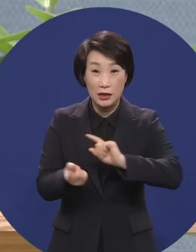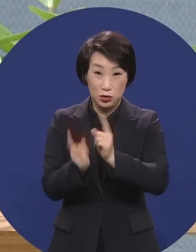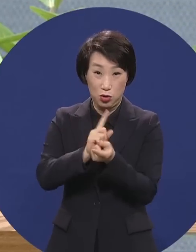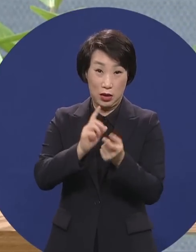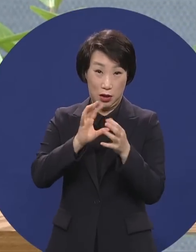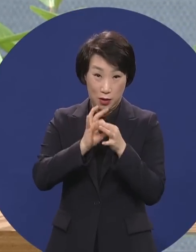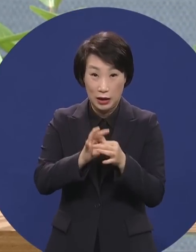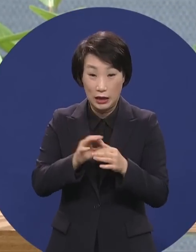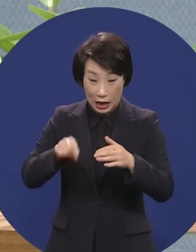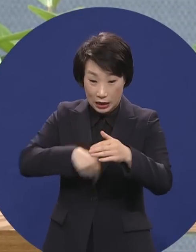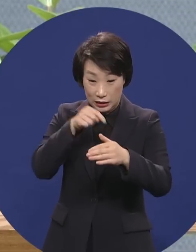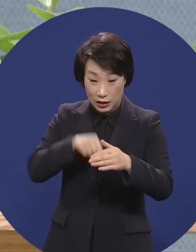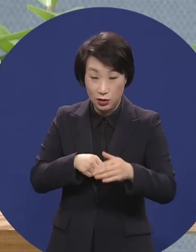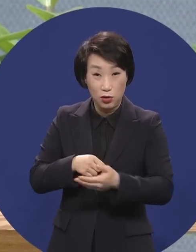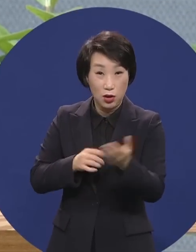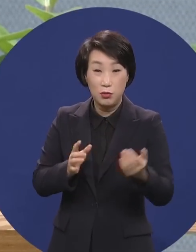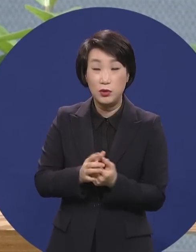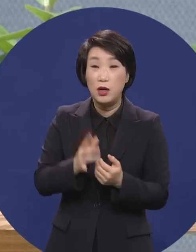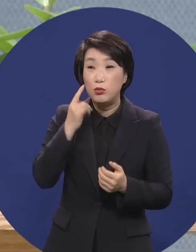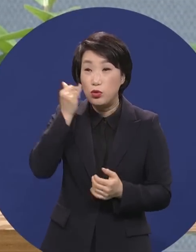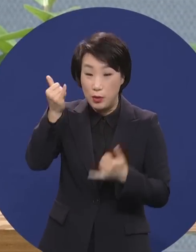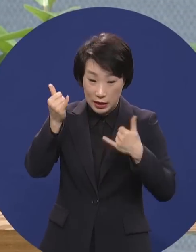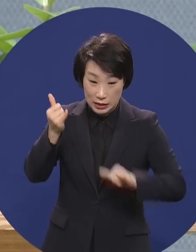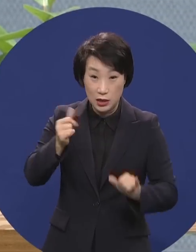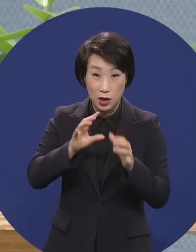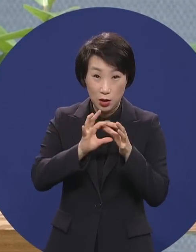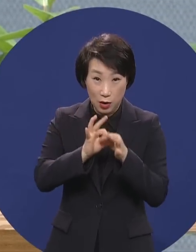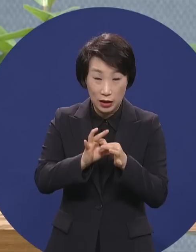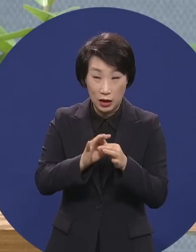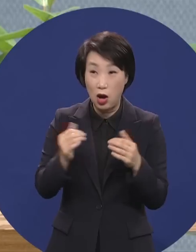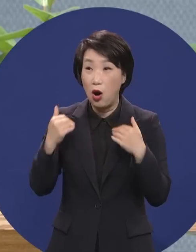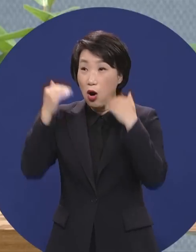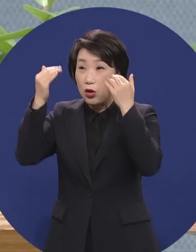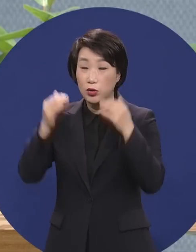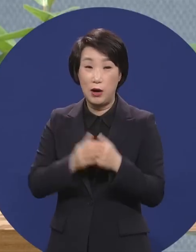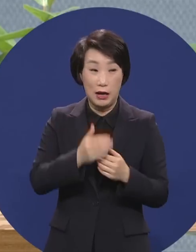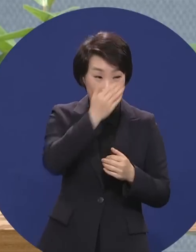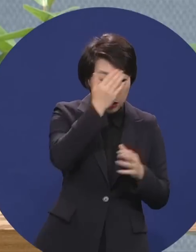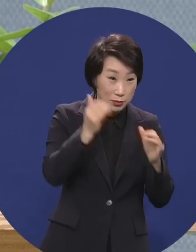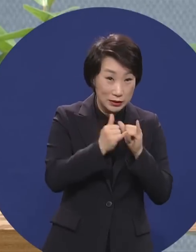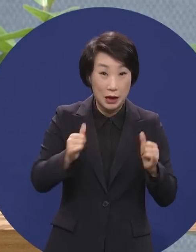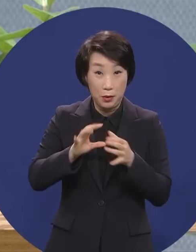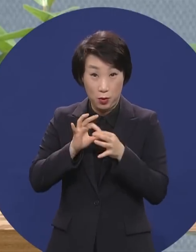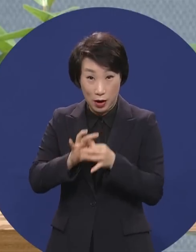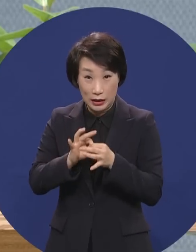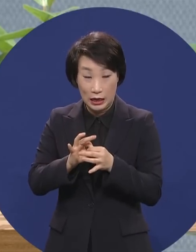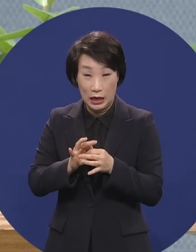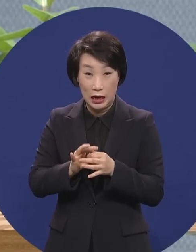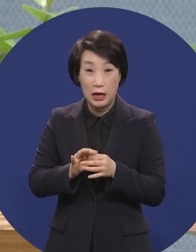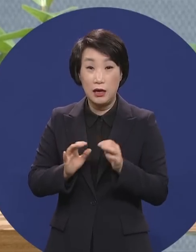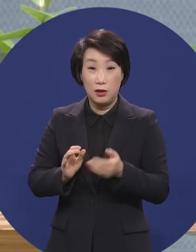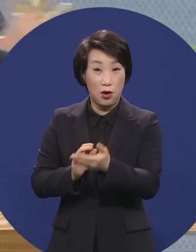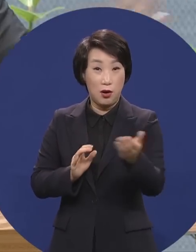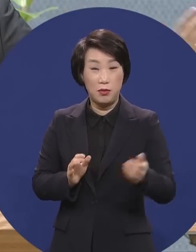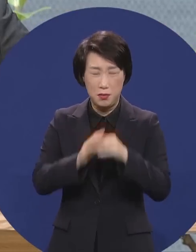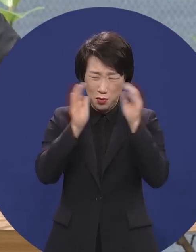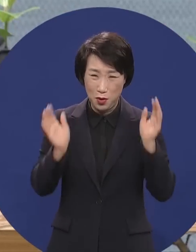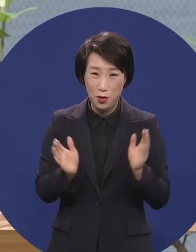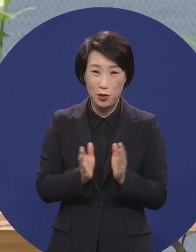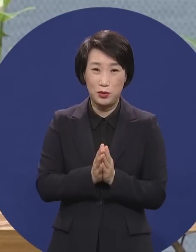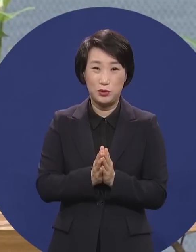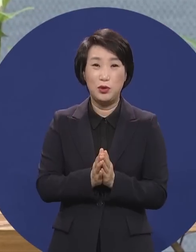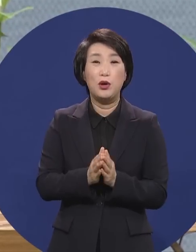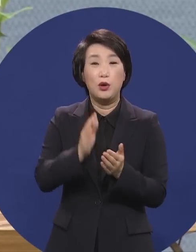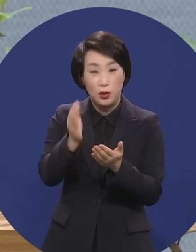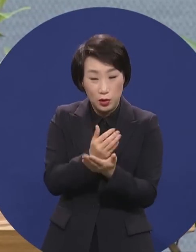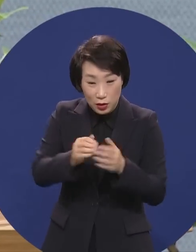관계 속에서 부모와 자식의 관계, 어른과 젊은 사람들의 관계를 다